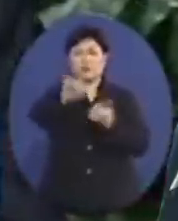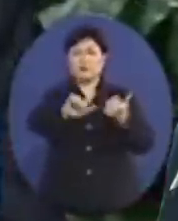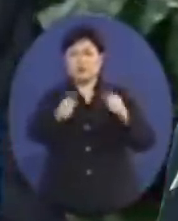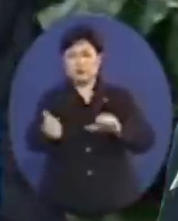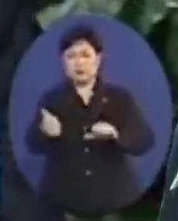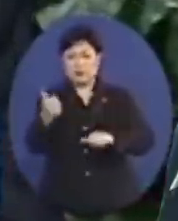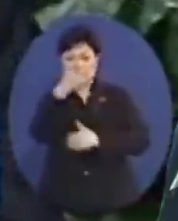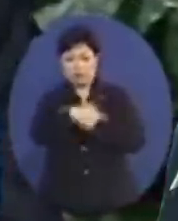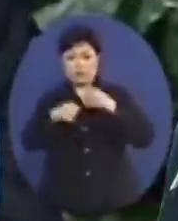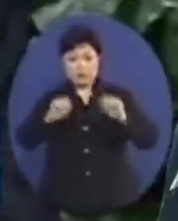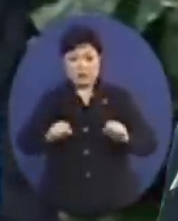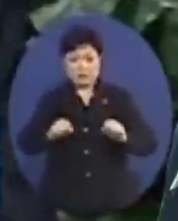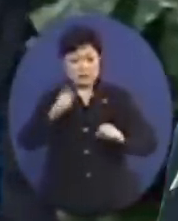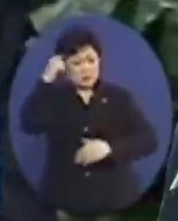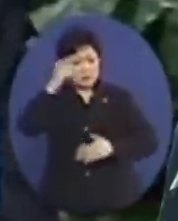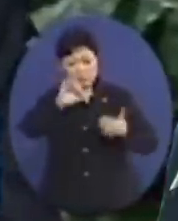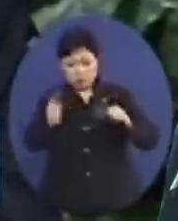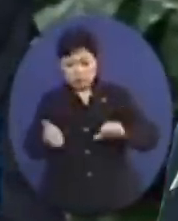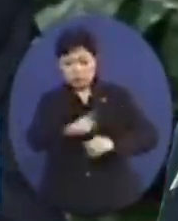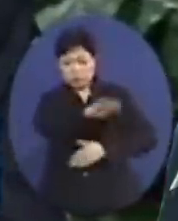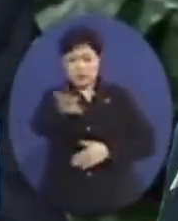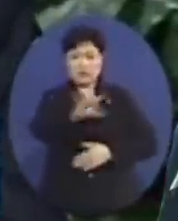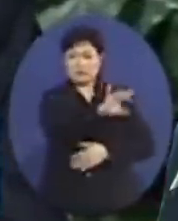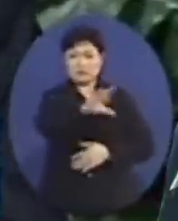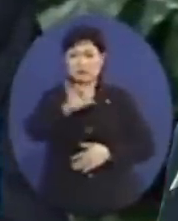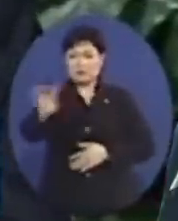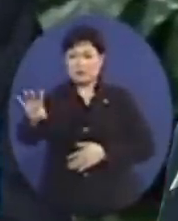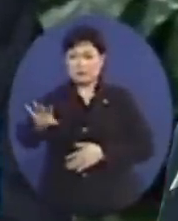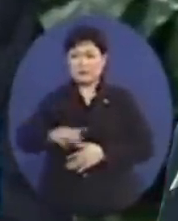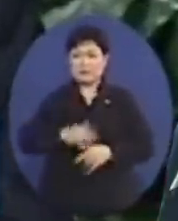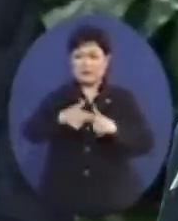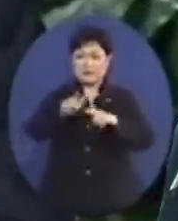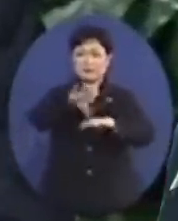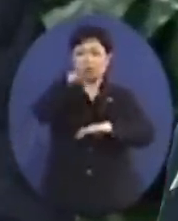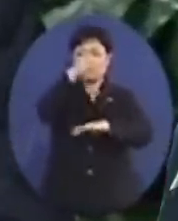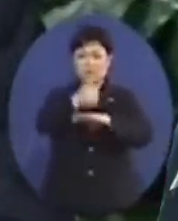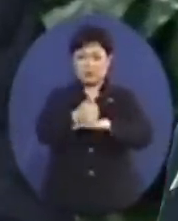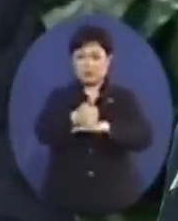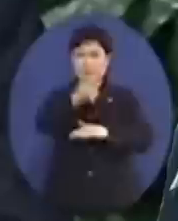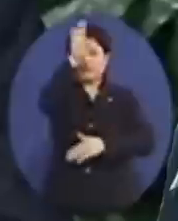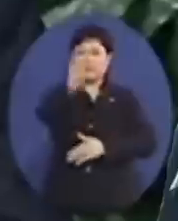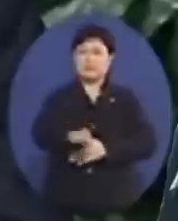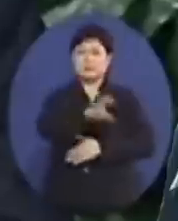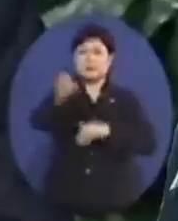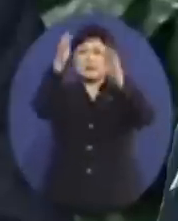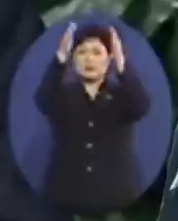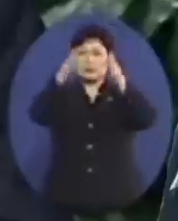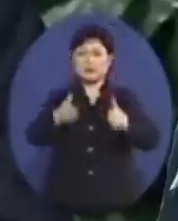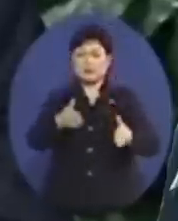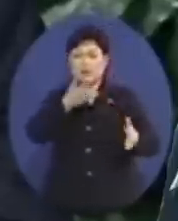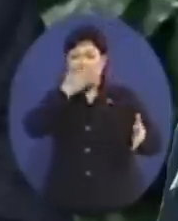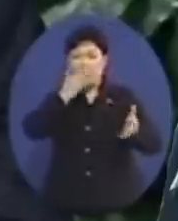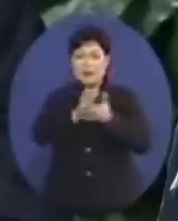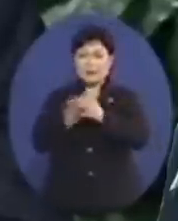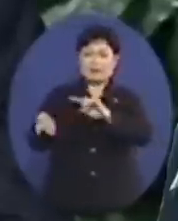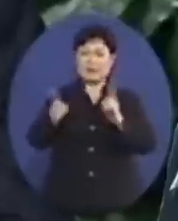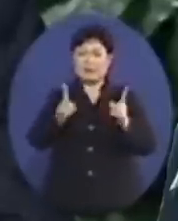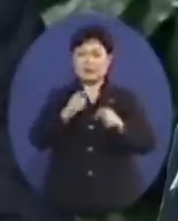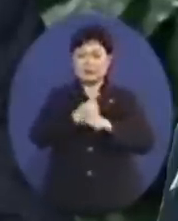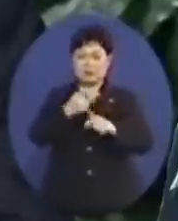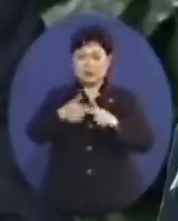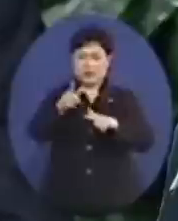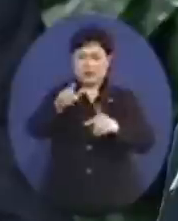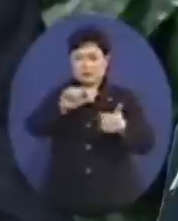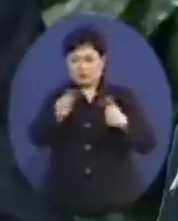죽었습니다. 이런 우리를 예수 그리스도 십자가를 통해서 함께 살렸다. 예수